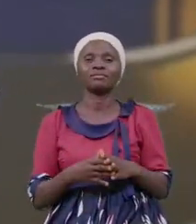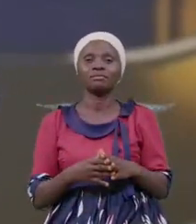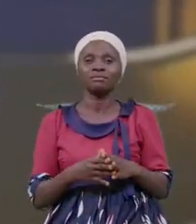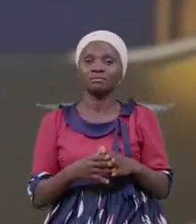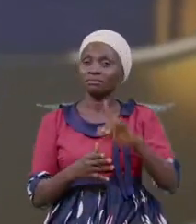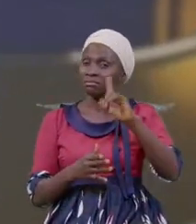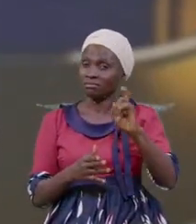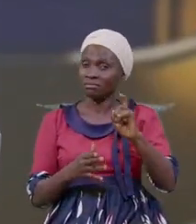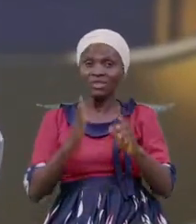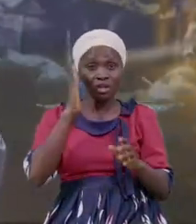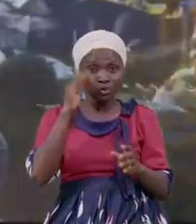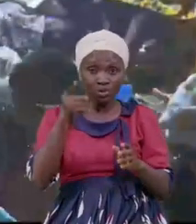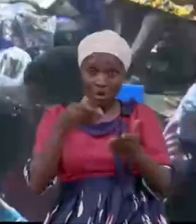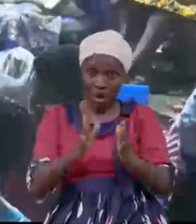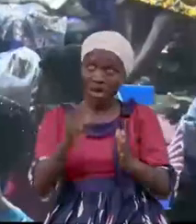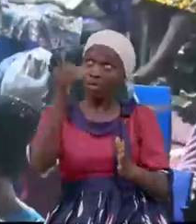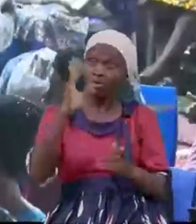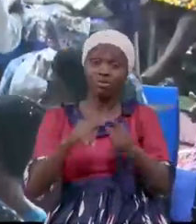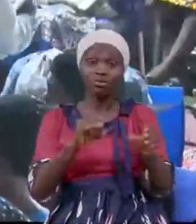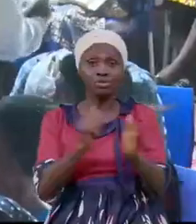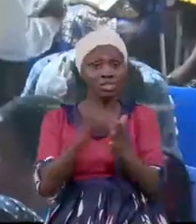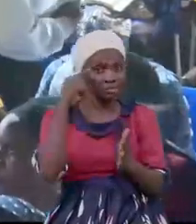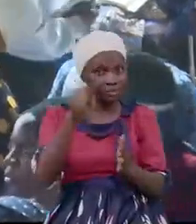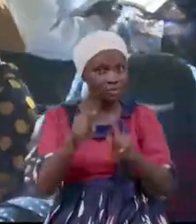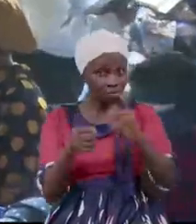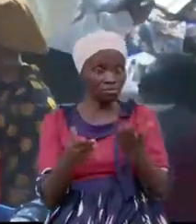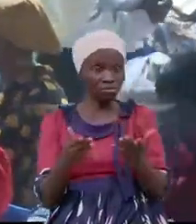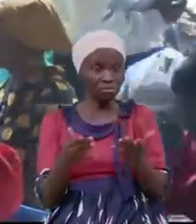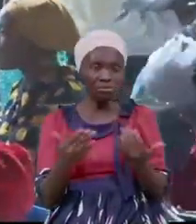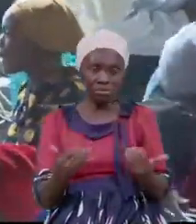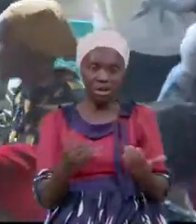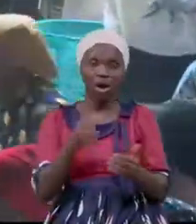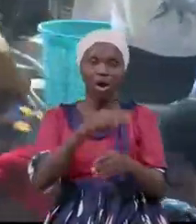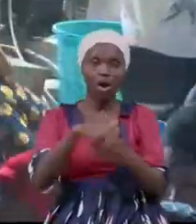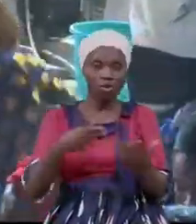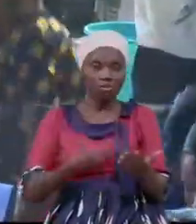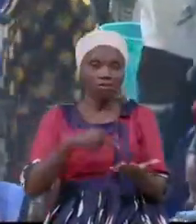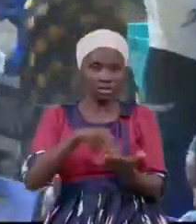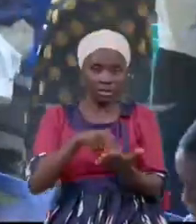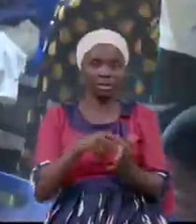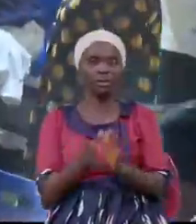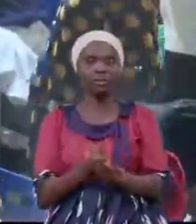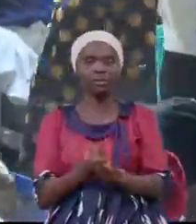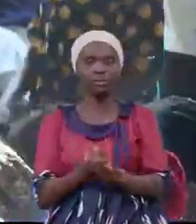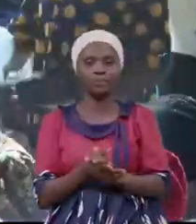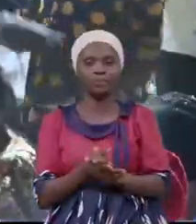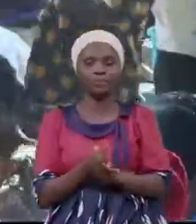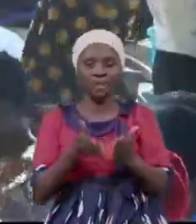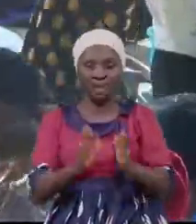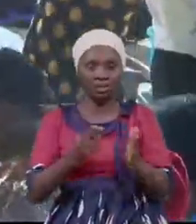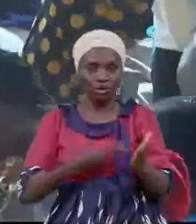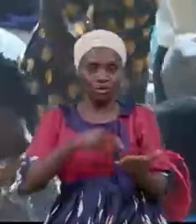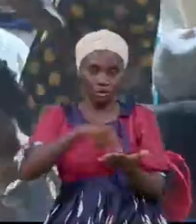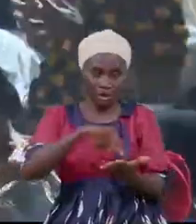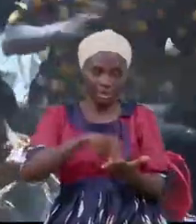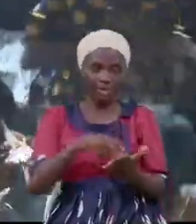soir est-ce que tu lui donneras la chance de le faire ce soir alors levons-nous tous s'il vous plaît tenons-nous